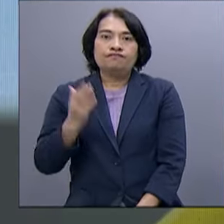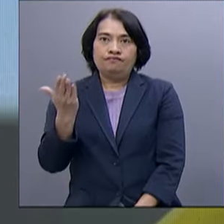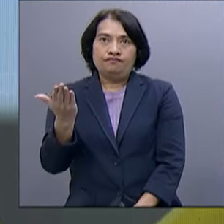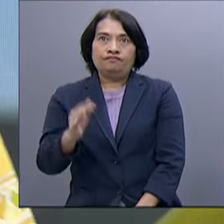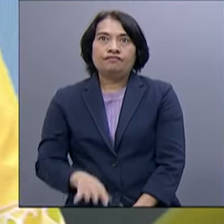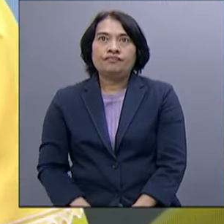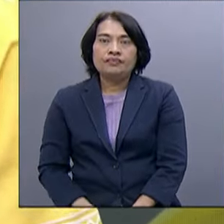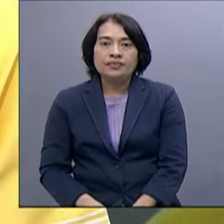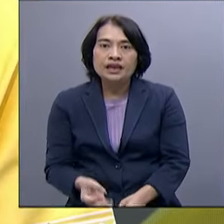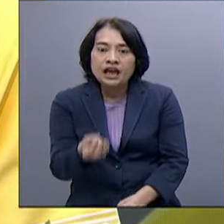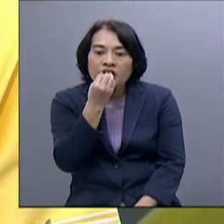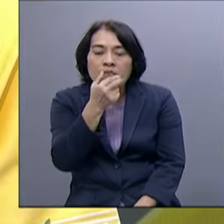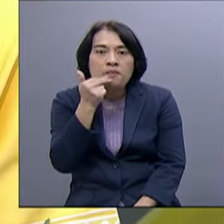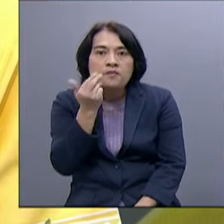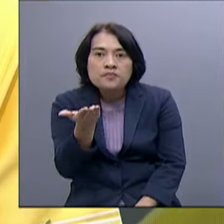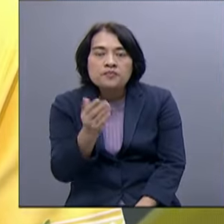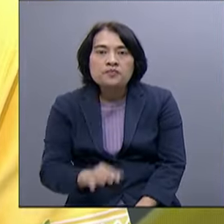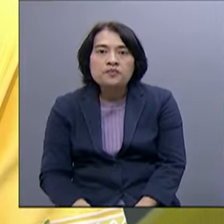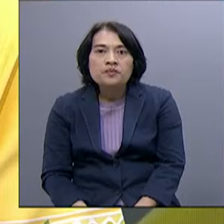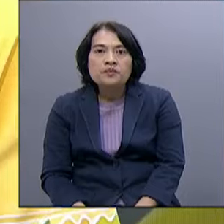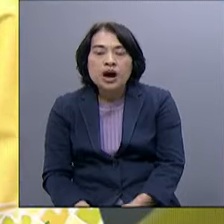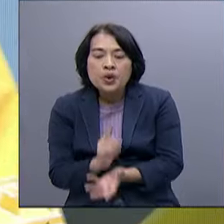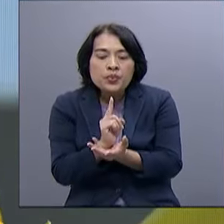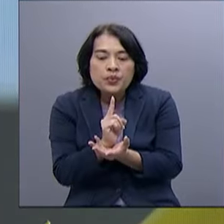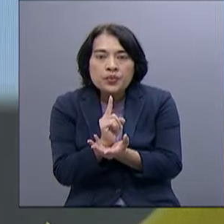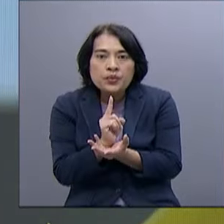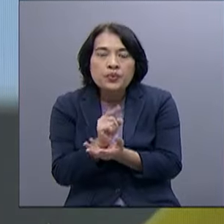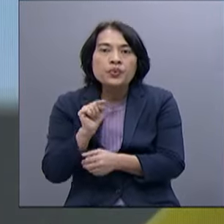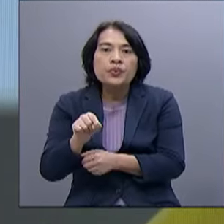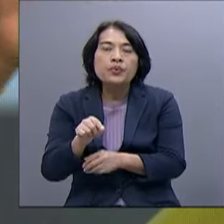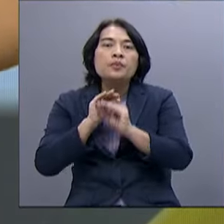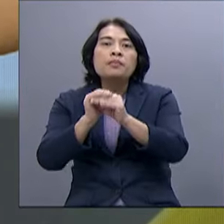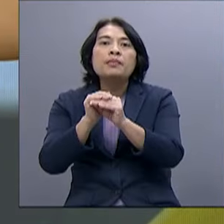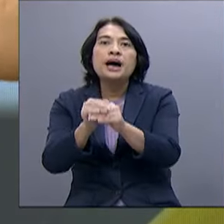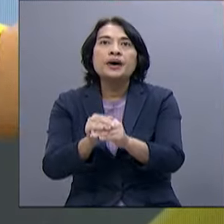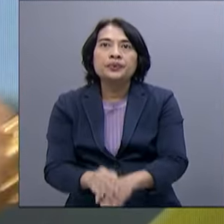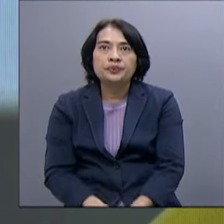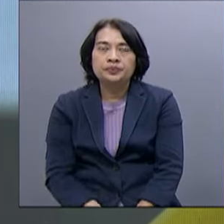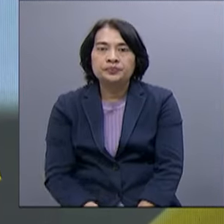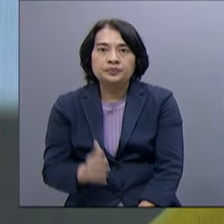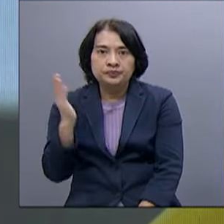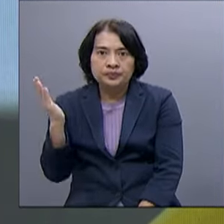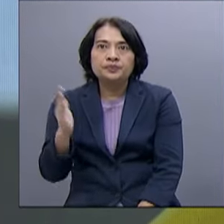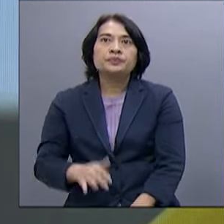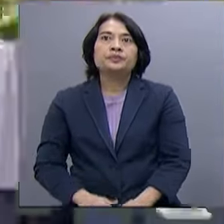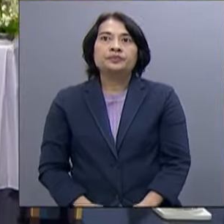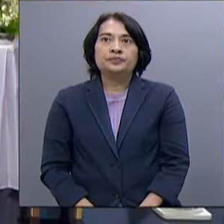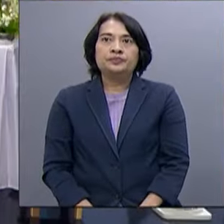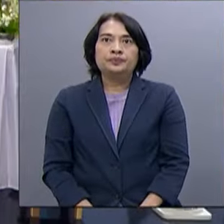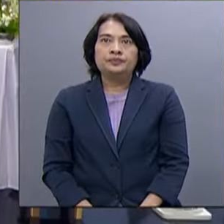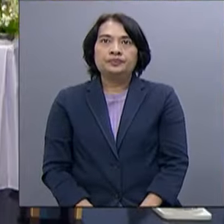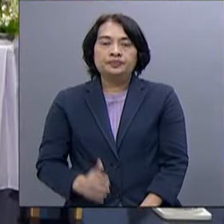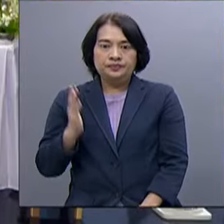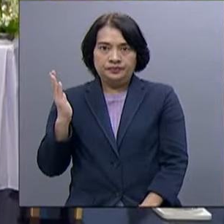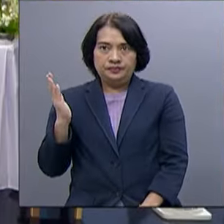แม่มดแล้วก็เค้กมะพร้าวนะครับของดีของพระพุทธบาทนะครับแล้วก็ส่วนทางน้องก็จะเป็นอันนี้ผลิ